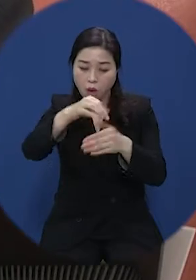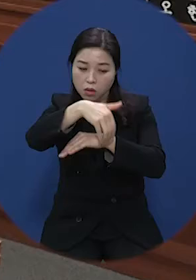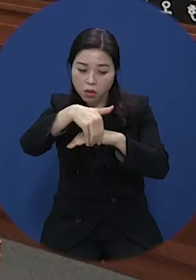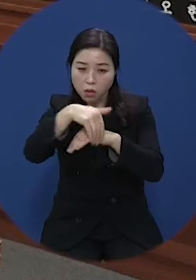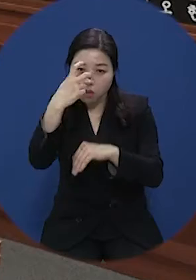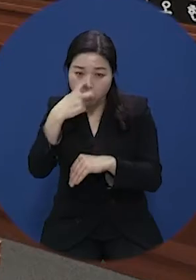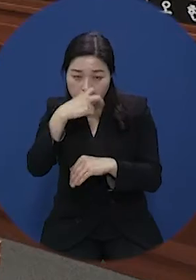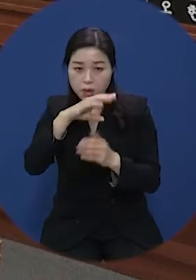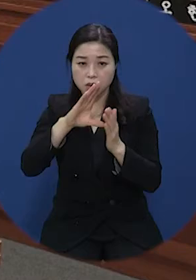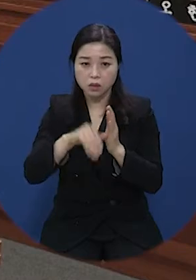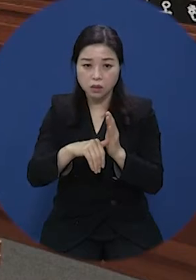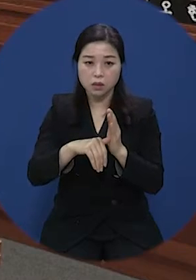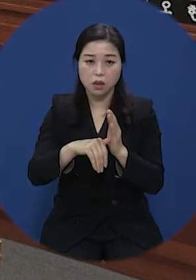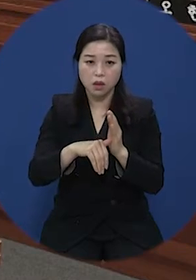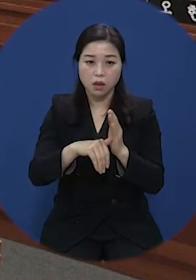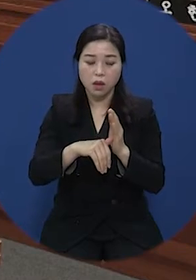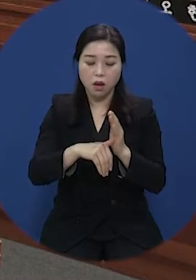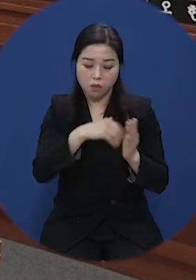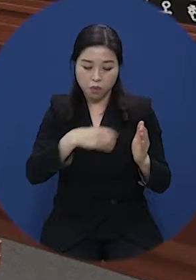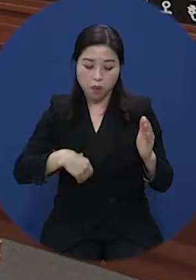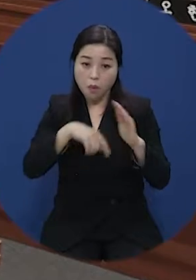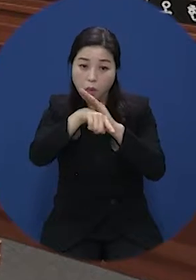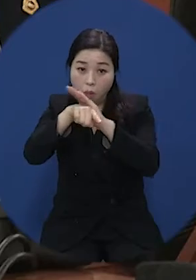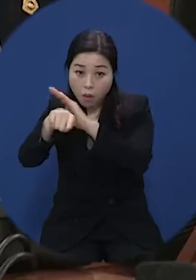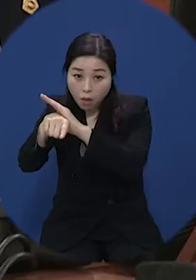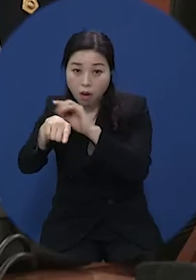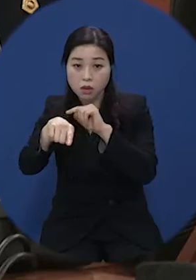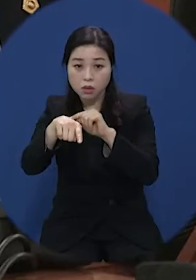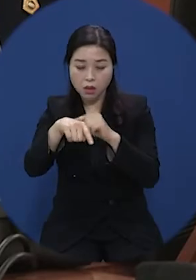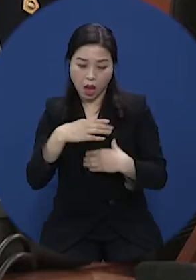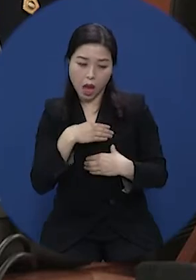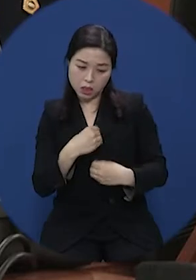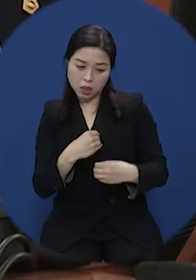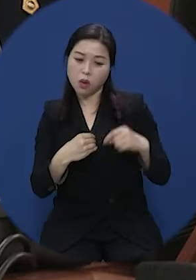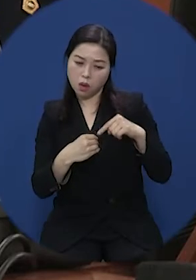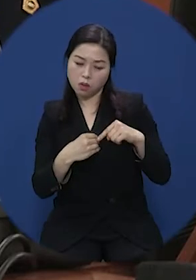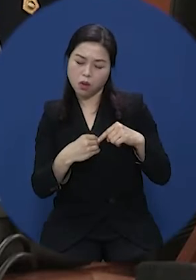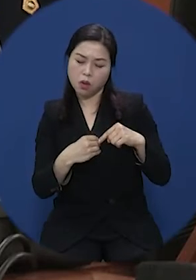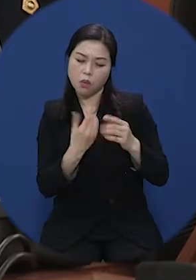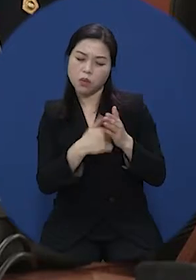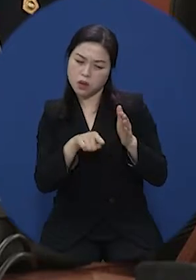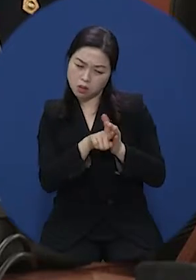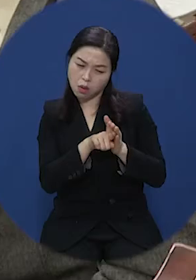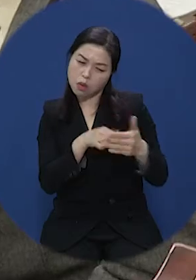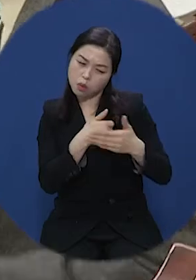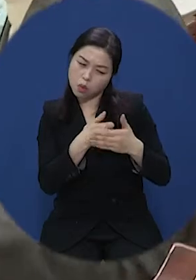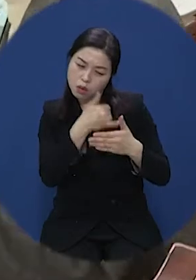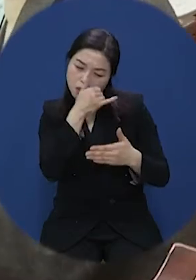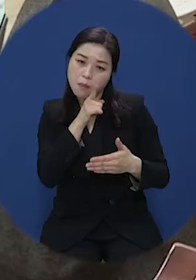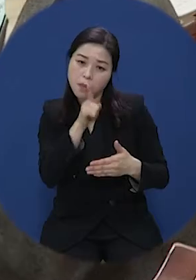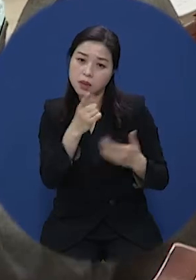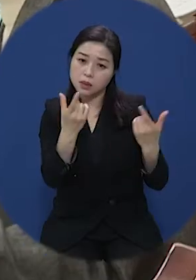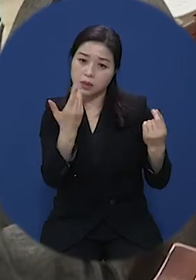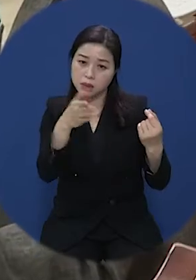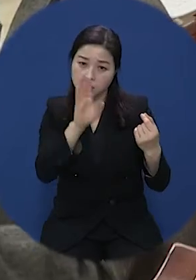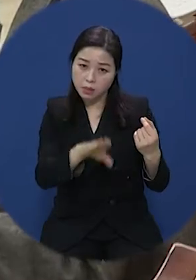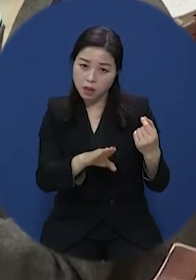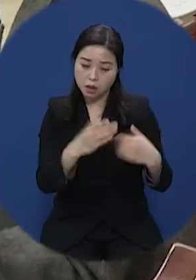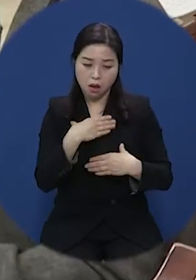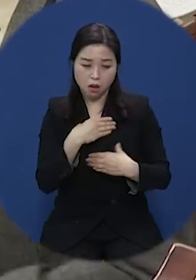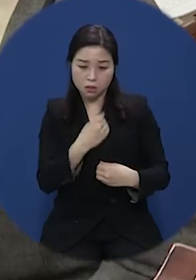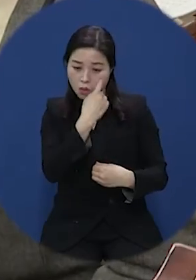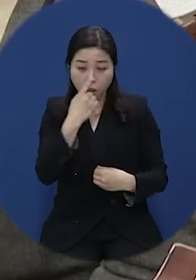예비심사에서 차통복지플래너의 안전을 확보한다는 사업 취지는 공감이 가지만 효용성과 안전성이 증명되지